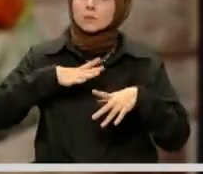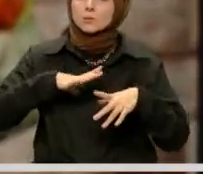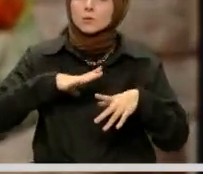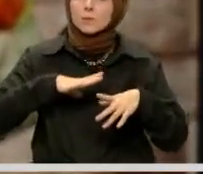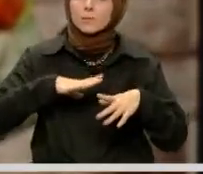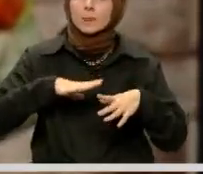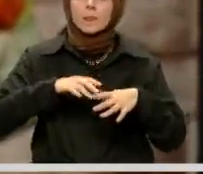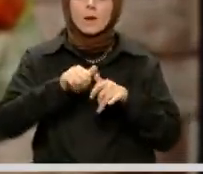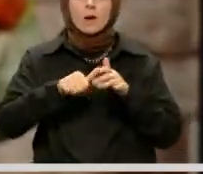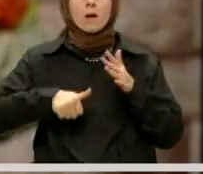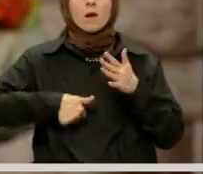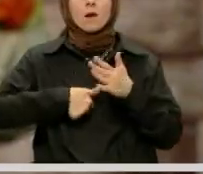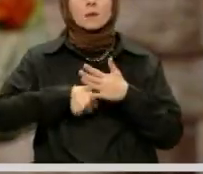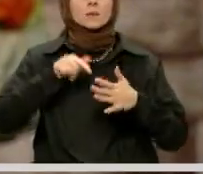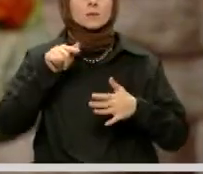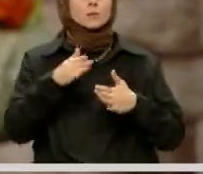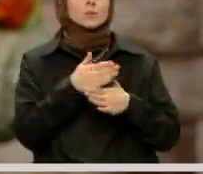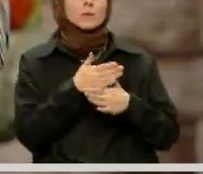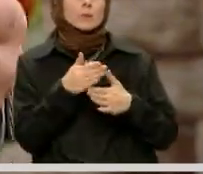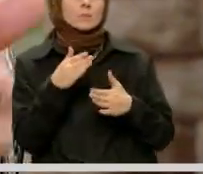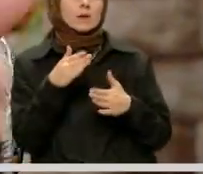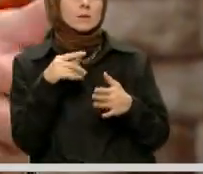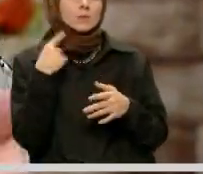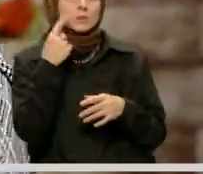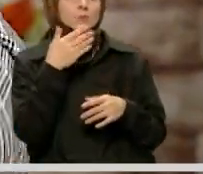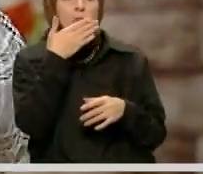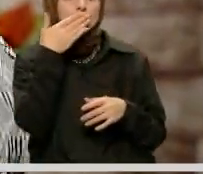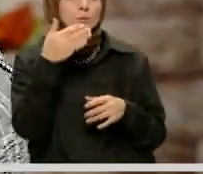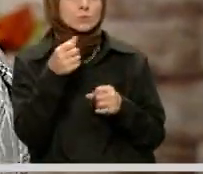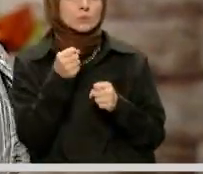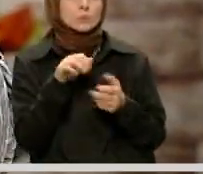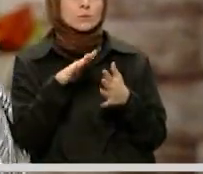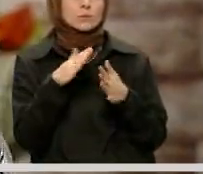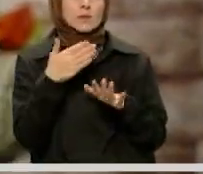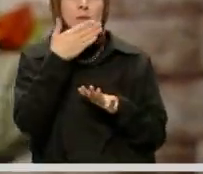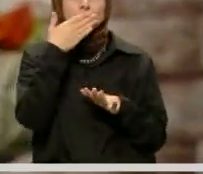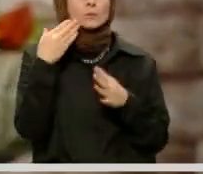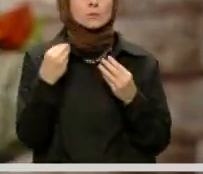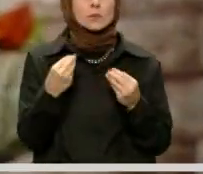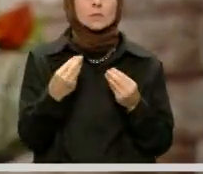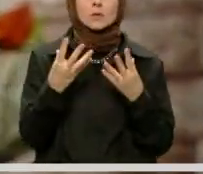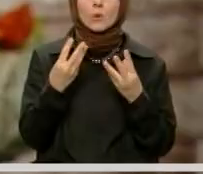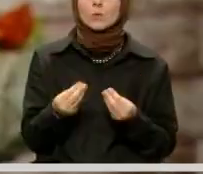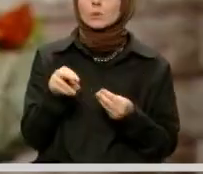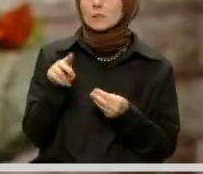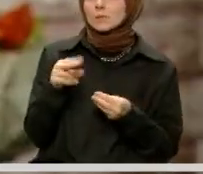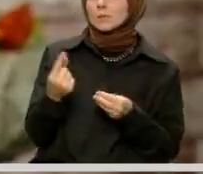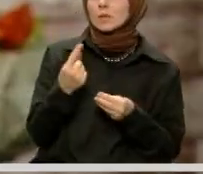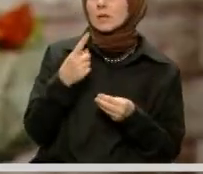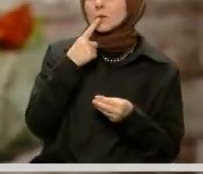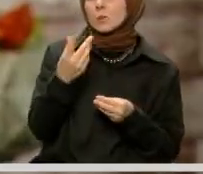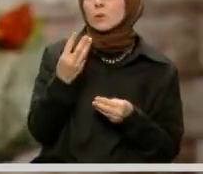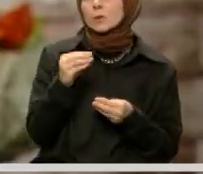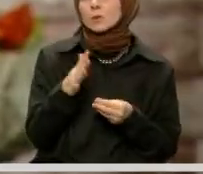ya arka planında şu sebepler dolayısıyla oruç tutulur veya tutulmalıdır, tutulsa iyi olur gibi şeyler söylenebilir.